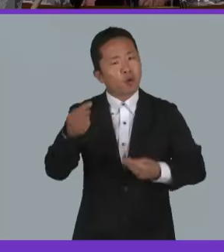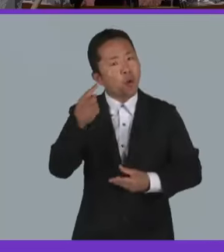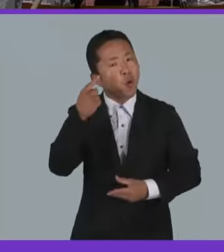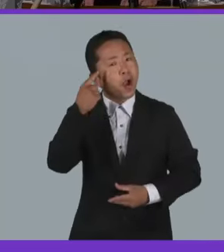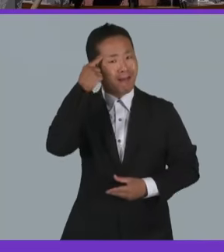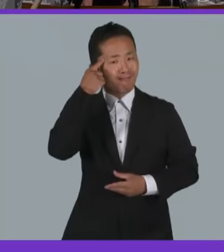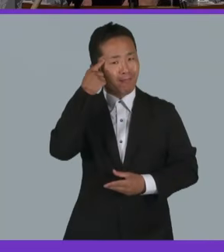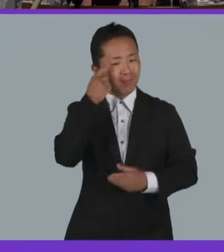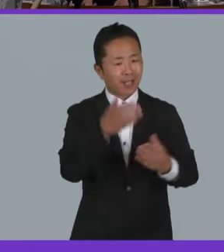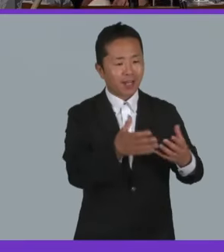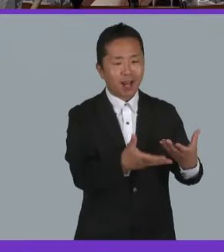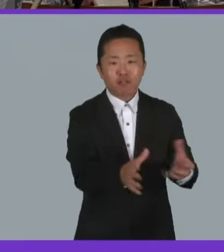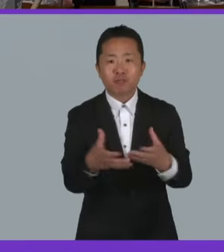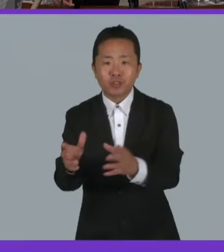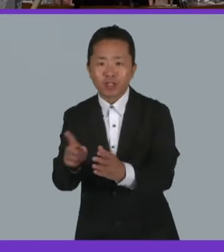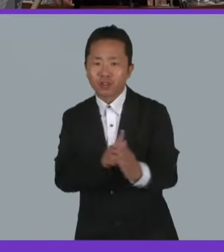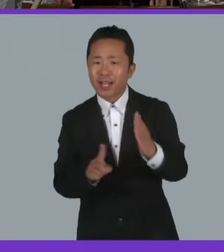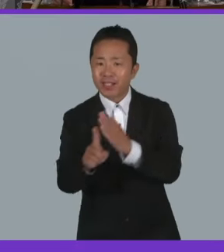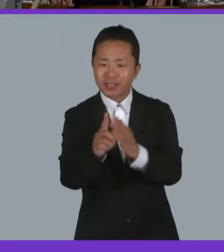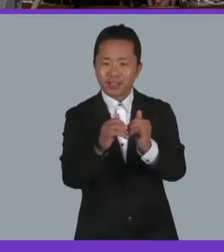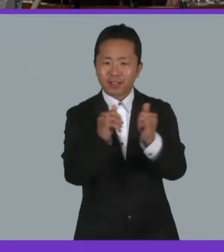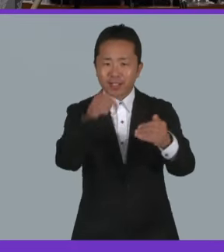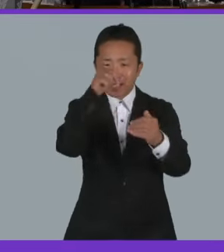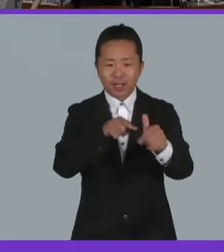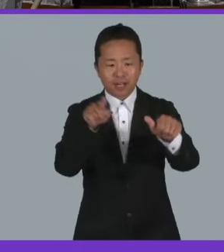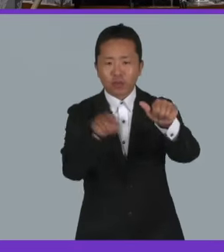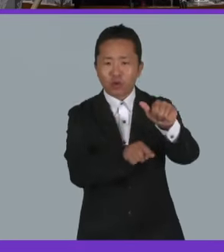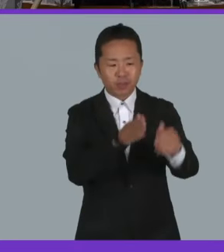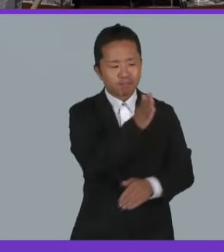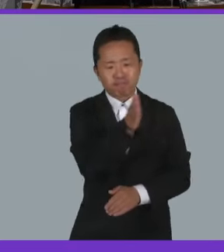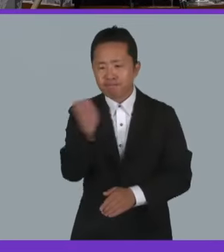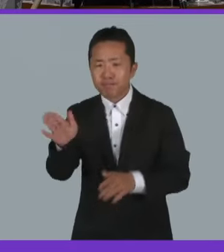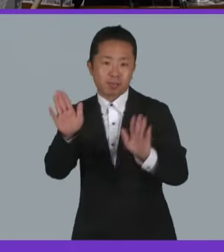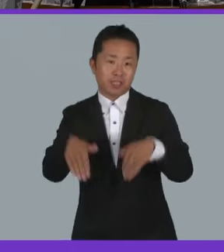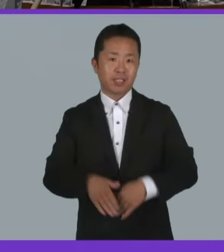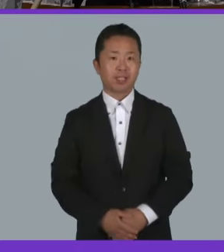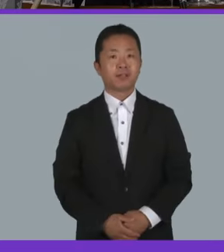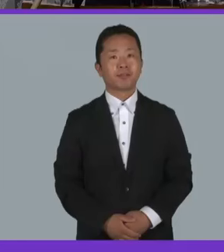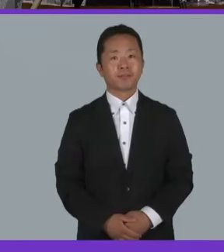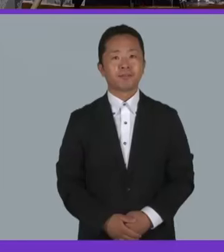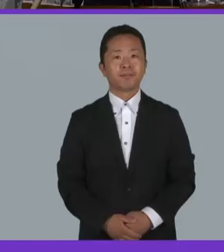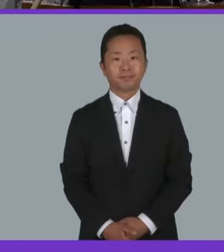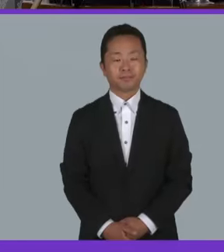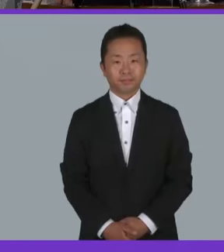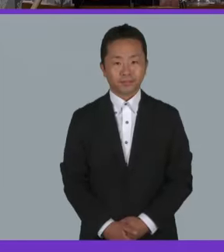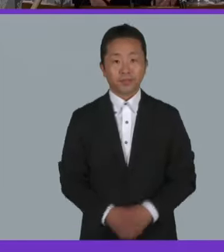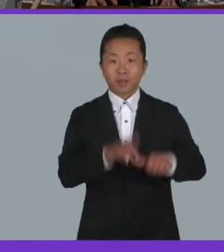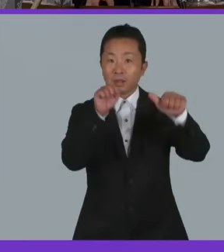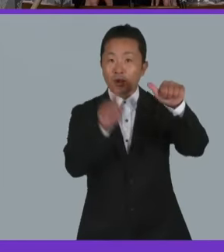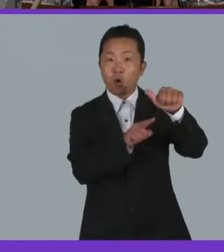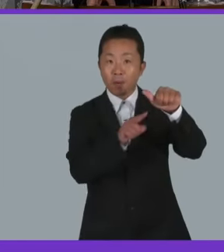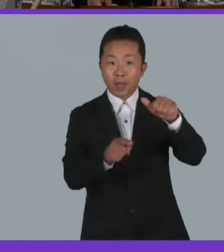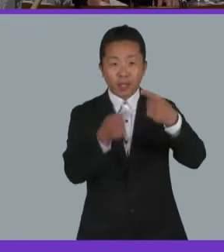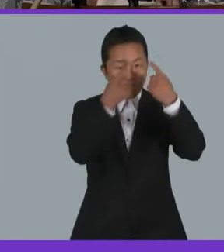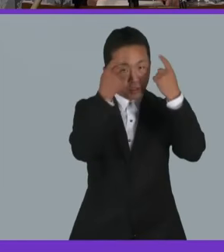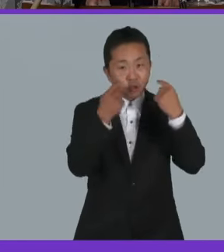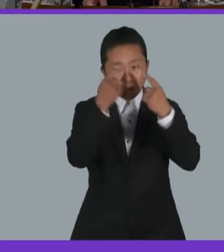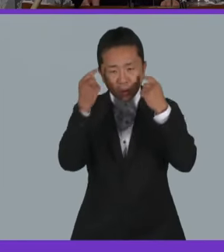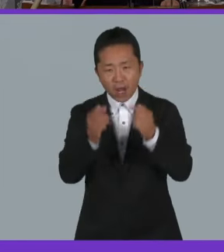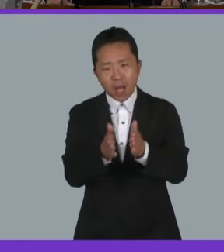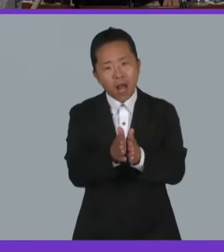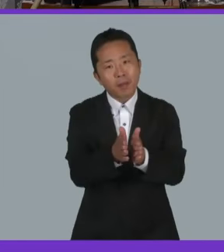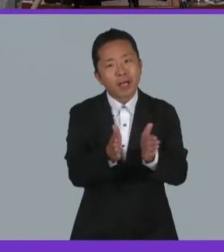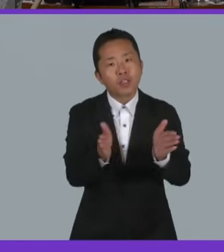第一人者の方々の中から5名にお願いいたしました。出てますかね。5名の方、それぞれが幅